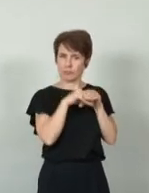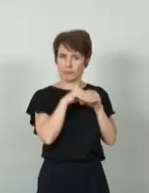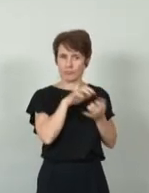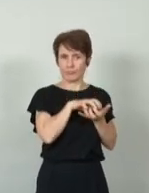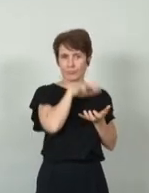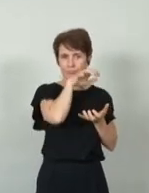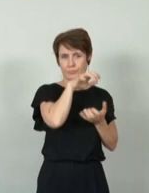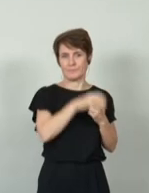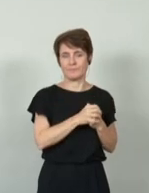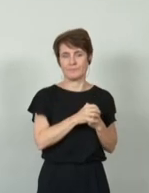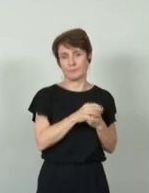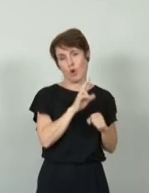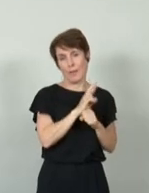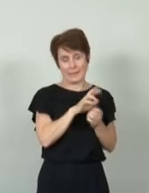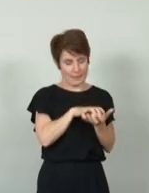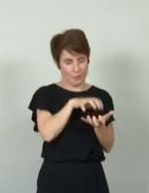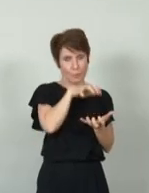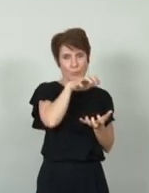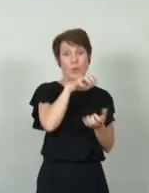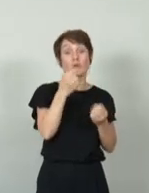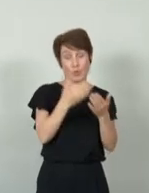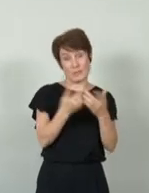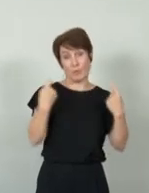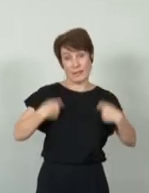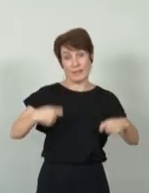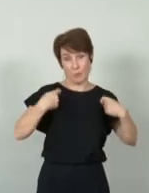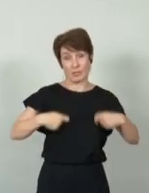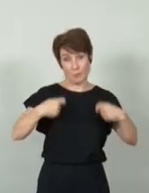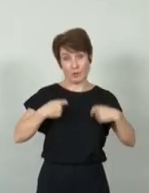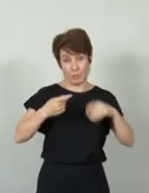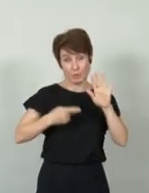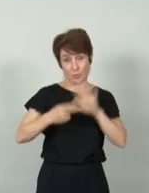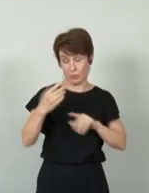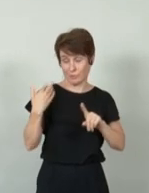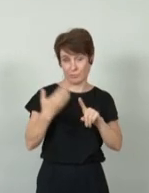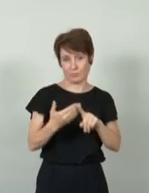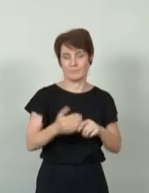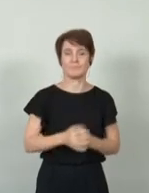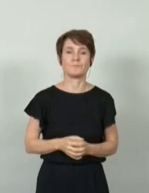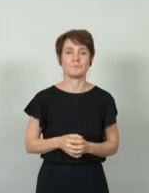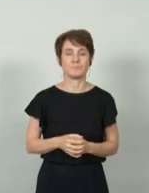joue sur ce sur cette ligne de dépenses de réels de fonctionnement